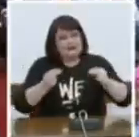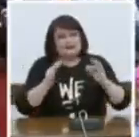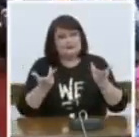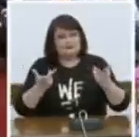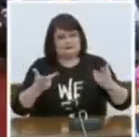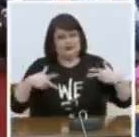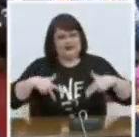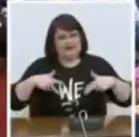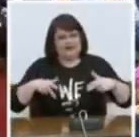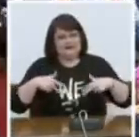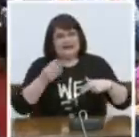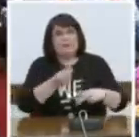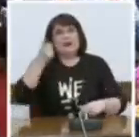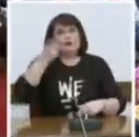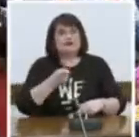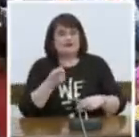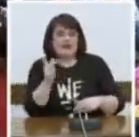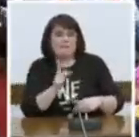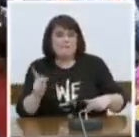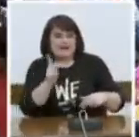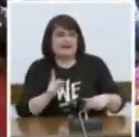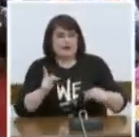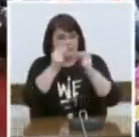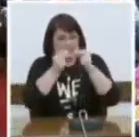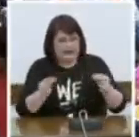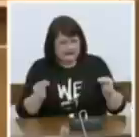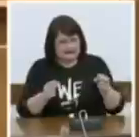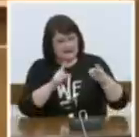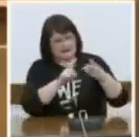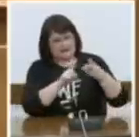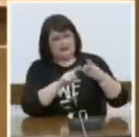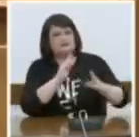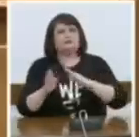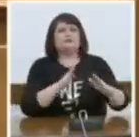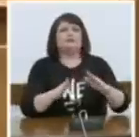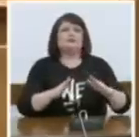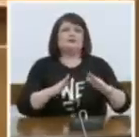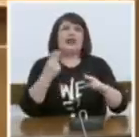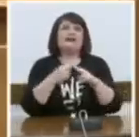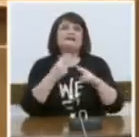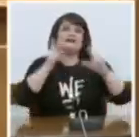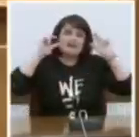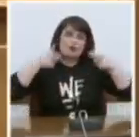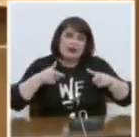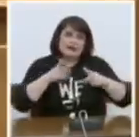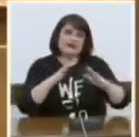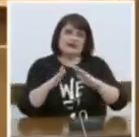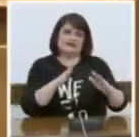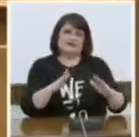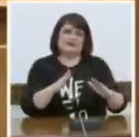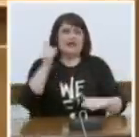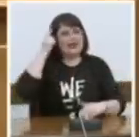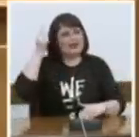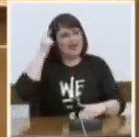πλειοψηφική συμφωνία στην κοινωνία για να υποστηρίξει τη διέξοδο. Και τρίτον, να υπερασπιστεί τις δημοκρατικές αξίες και τις προοδευτικές ιδέες που αμφισβητούνται στη